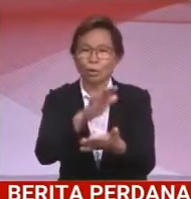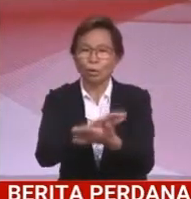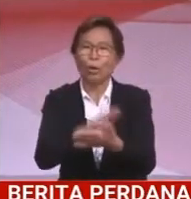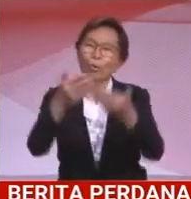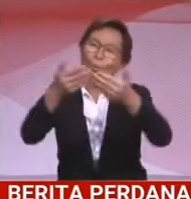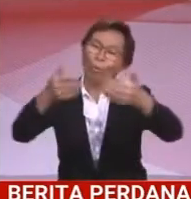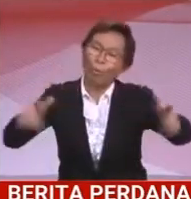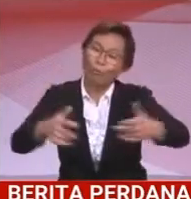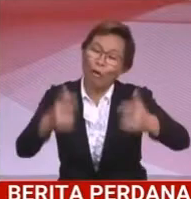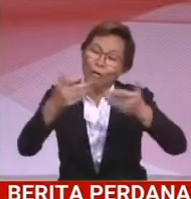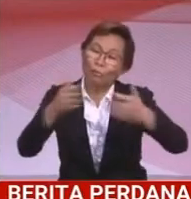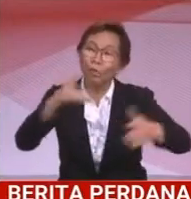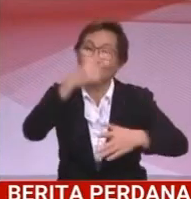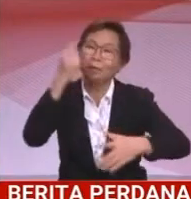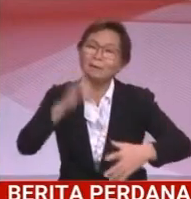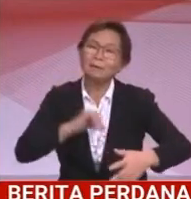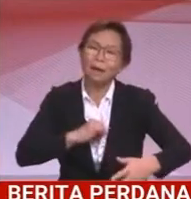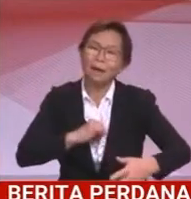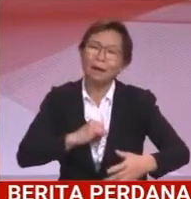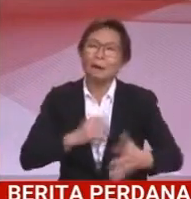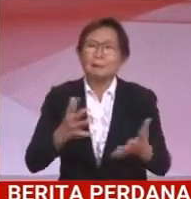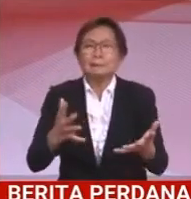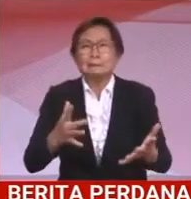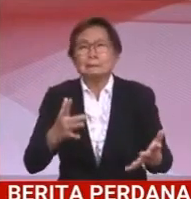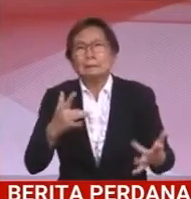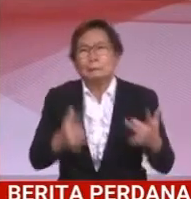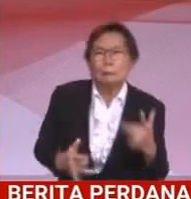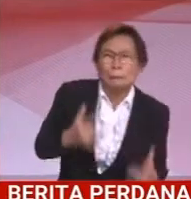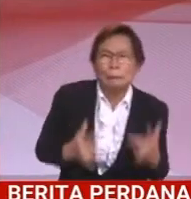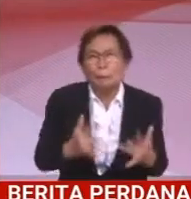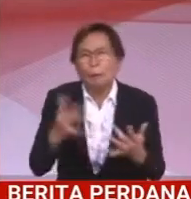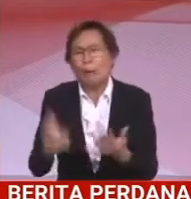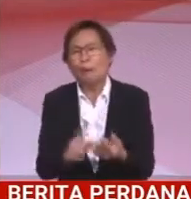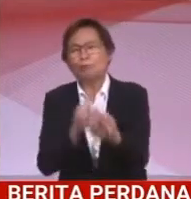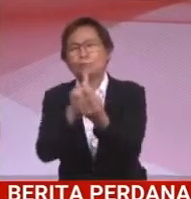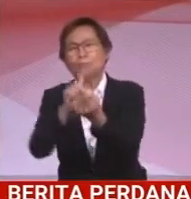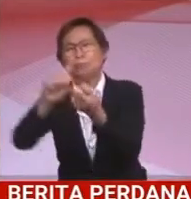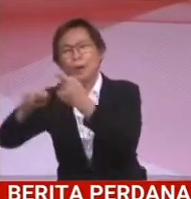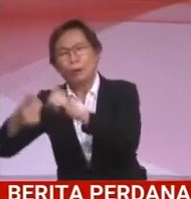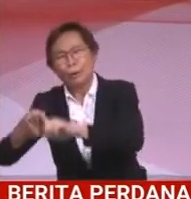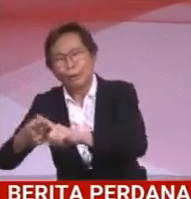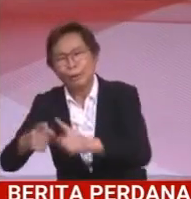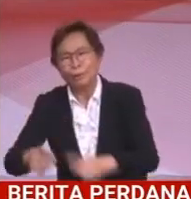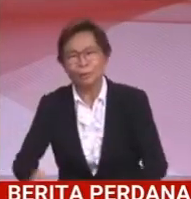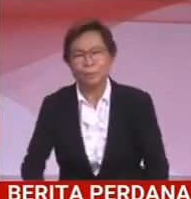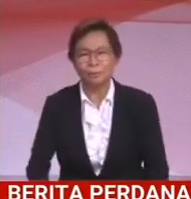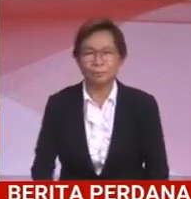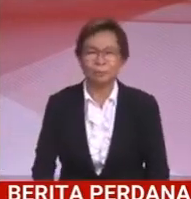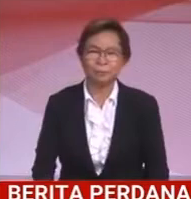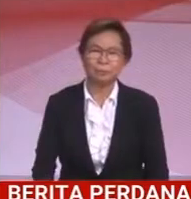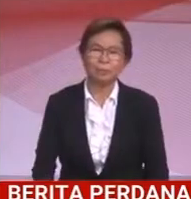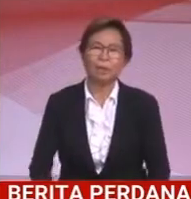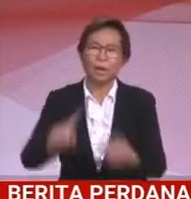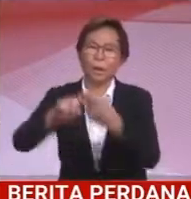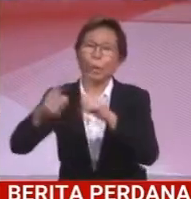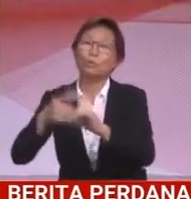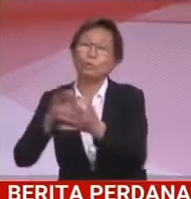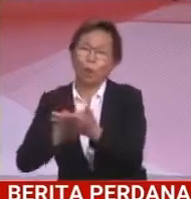dibuka kerana saya tidak sabar untuk berjumpa kawan-kawan saya di